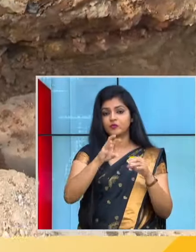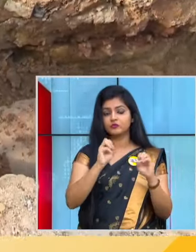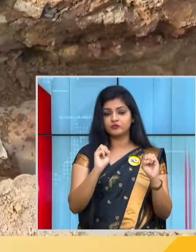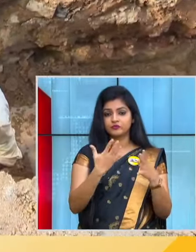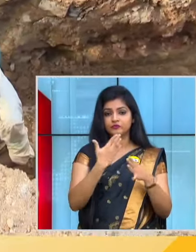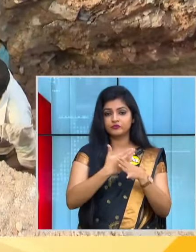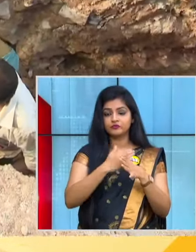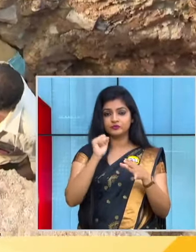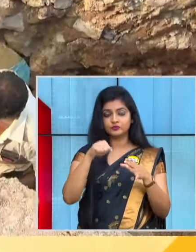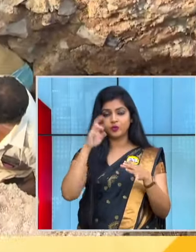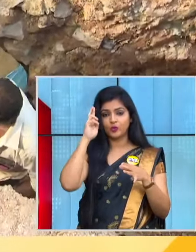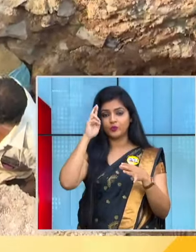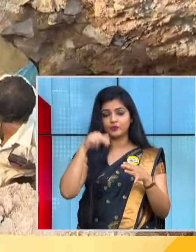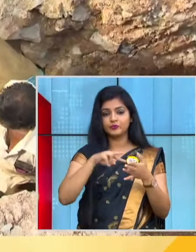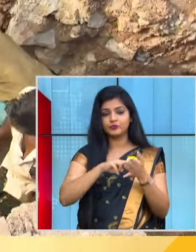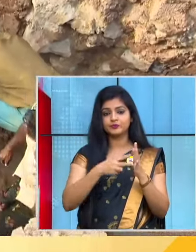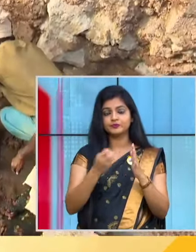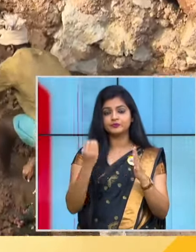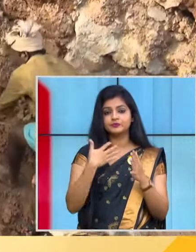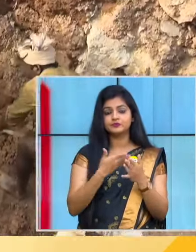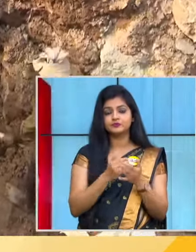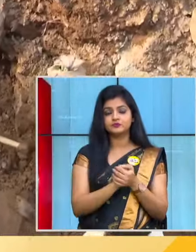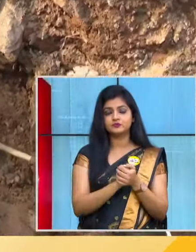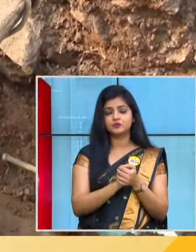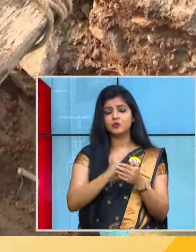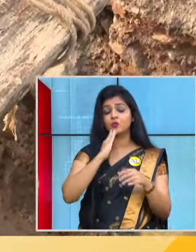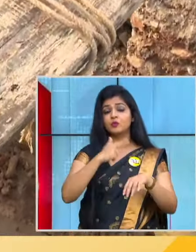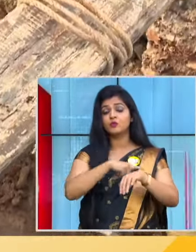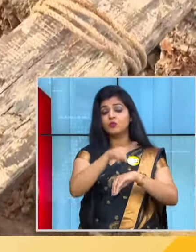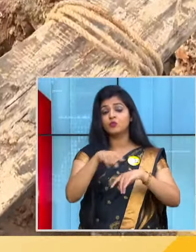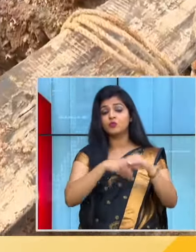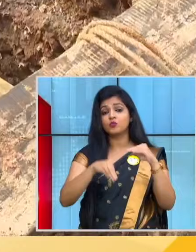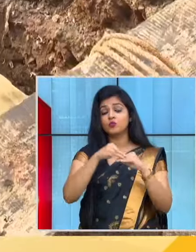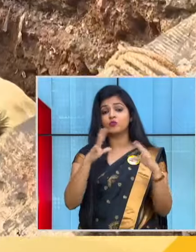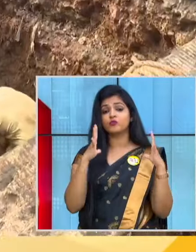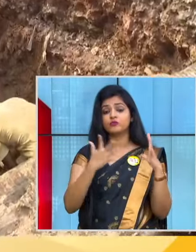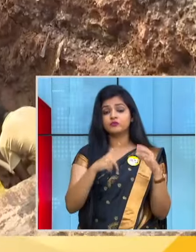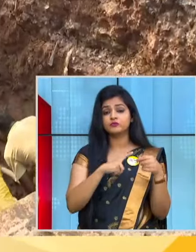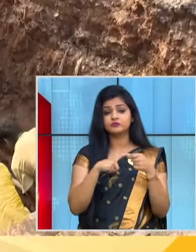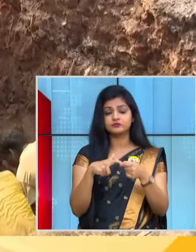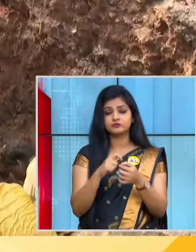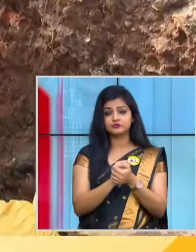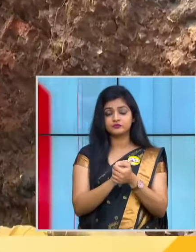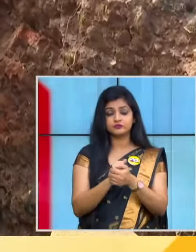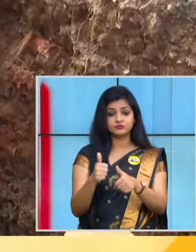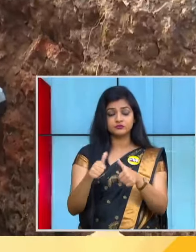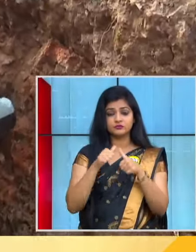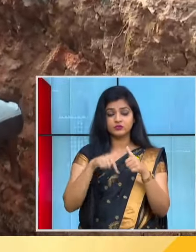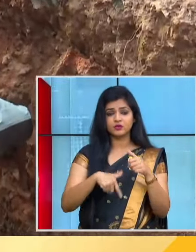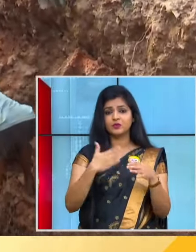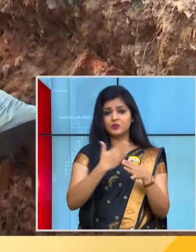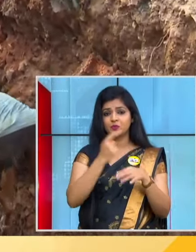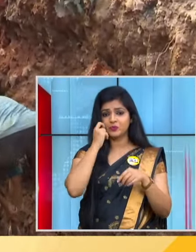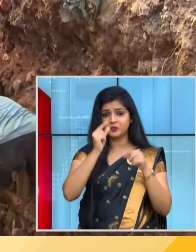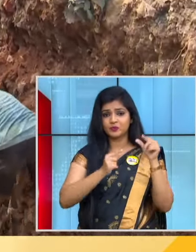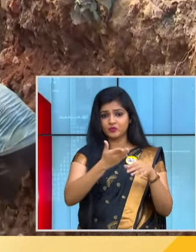വേണ്ടി സാധിക്കും എന്നുള്ളതാണ് ഇപ്പോൾ നമുക്ക് കിട്ടുന്ന വിവരം. ഇപ്പോൾ എത്ര സമയം കൂടി, എത്ര മണിക്കൂർ കൂടി നമ്മൾ കാത്തിരിക്കേണ്ടി വരുമെന്നാണ്? അല്ല, നമുക്കിപ്പോൾ മാനുവലി കൂടിയാണല്ലോ വർക്ക്